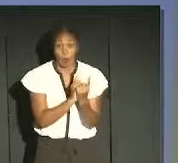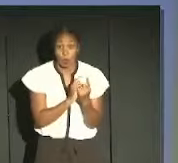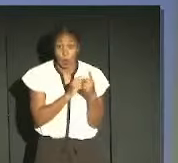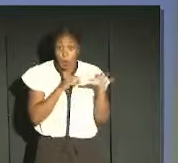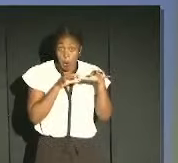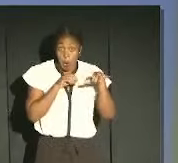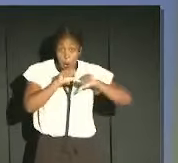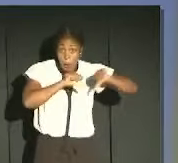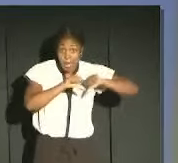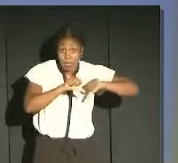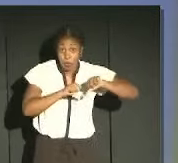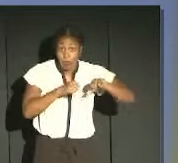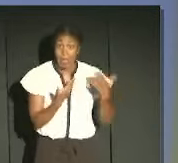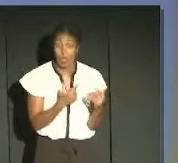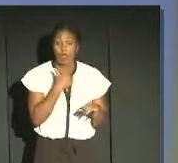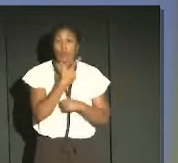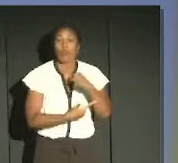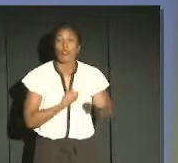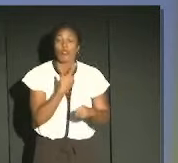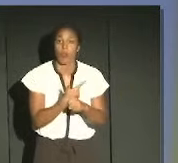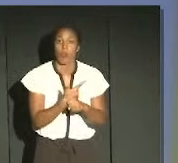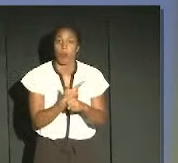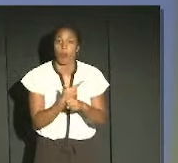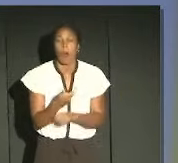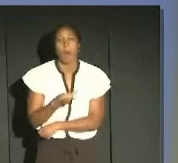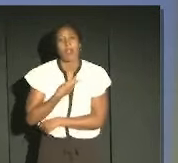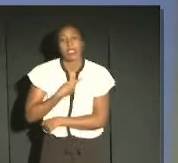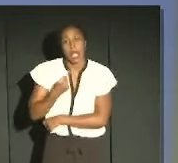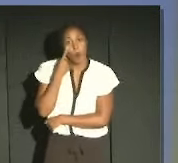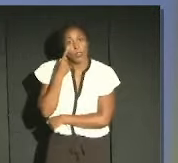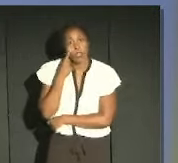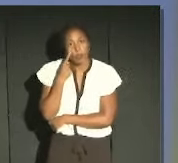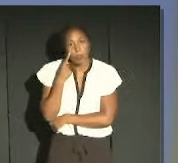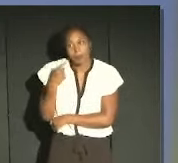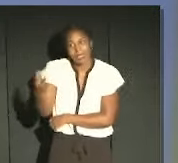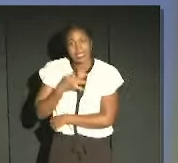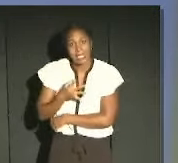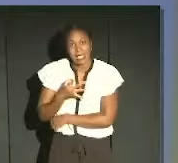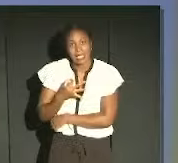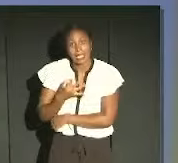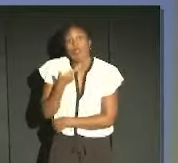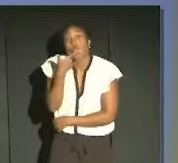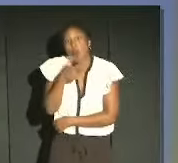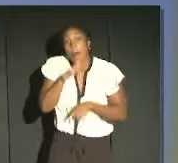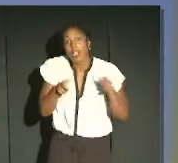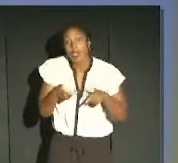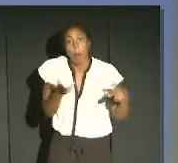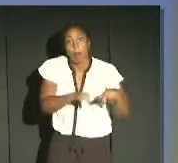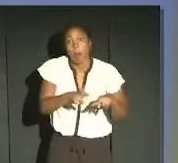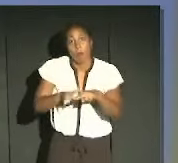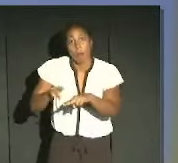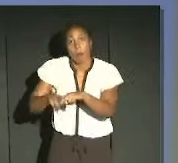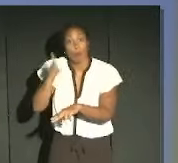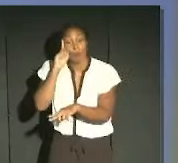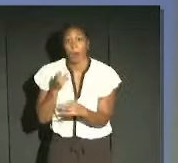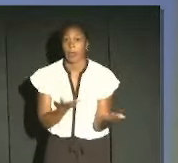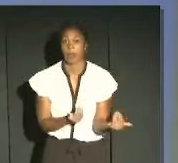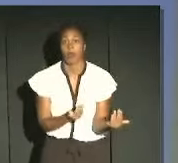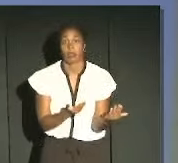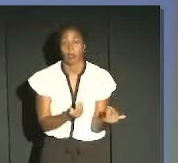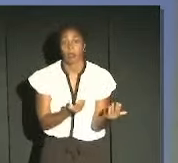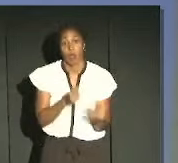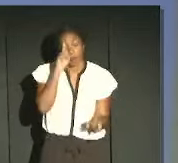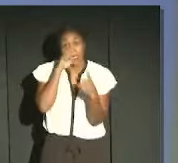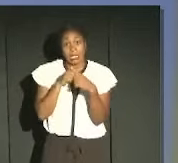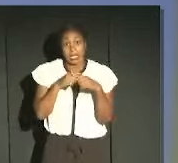est très simple au point que cet opticien me raconta qu'il avait vu deux personnes décéd du fait de l'attente sur l'opération de la